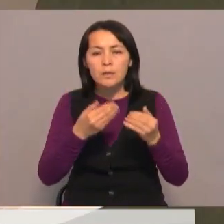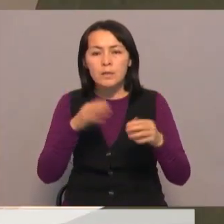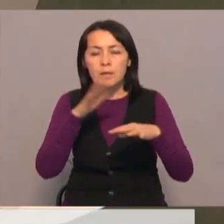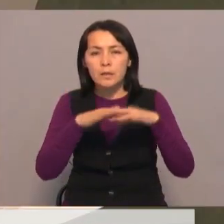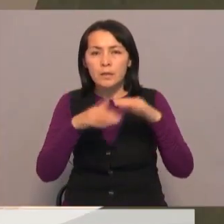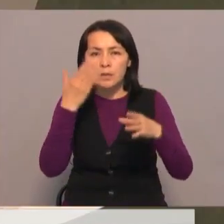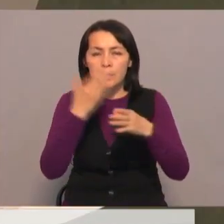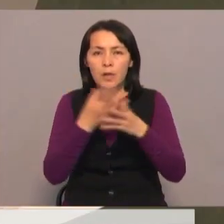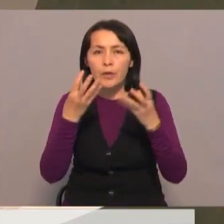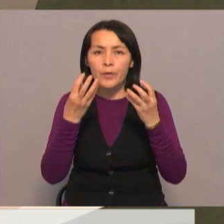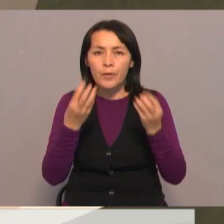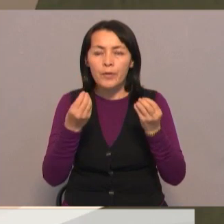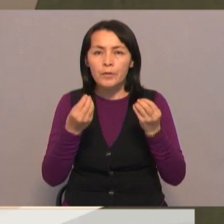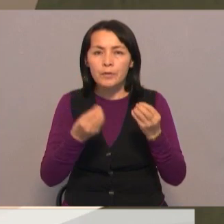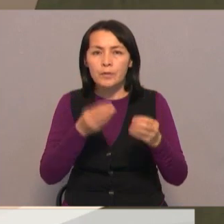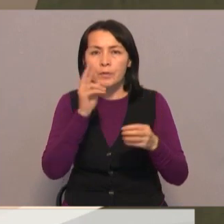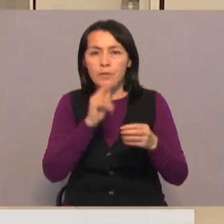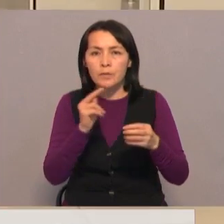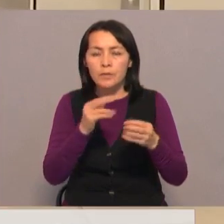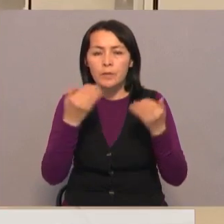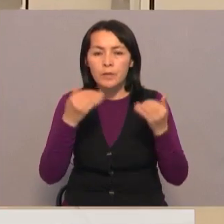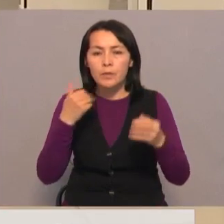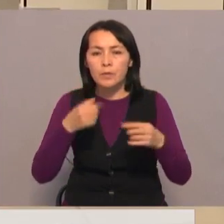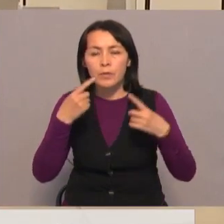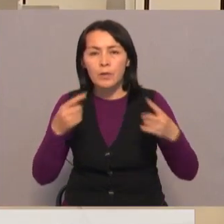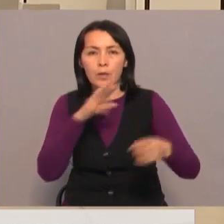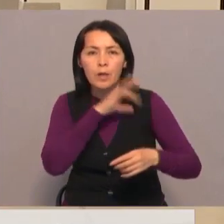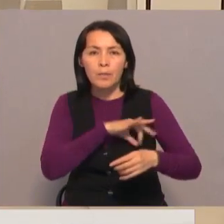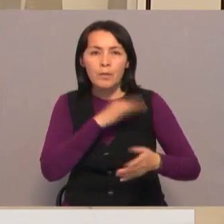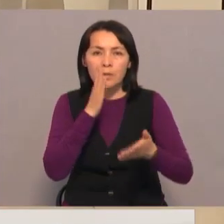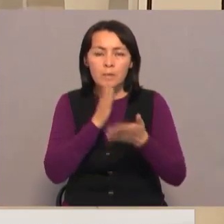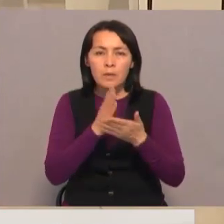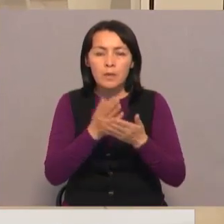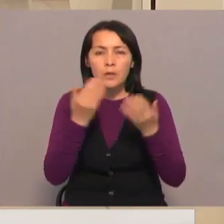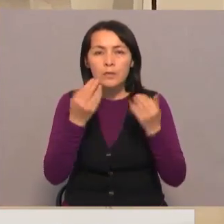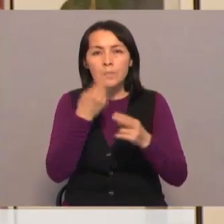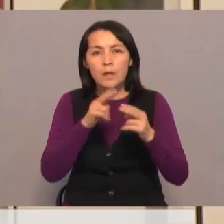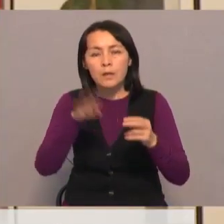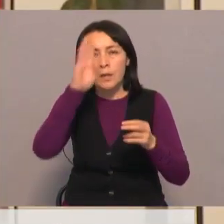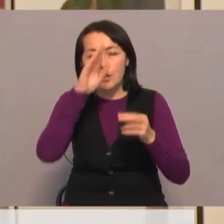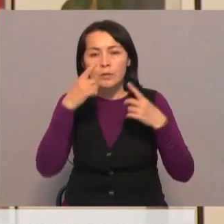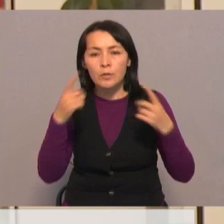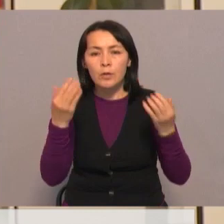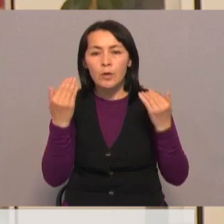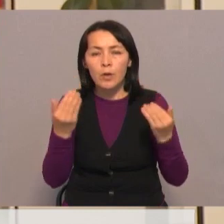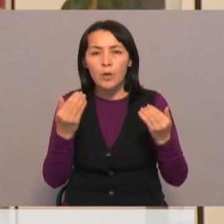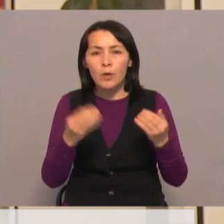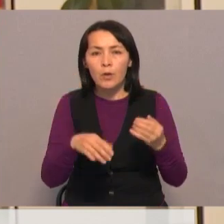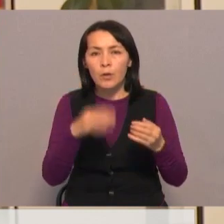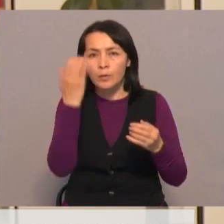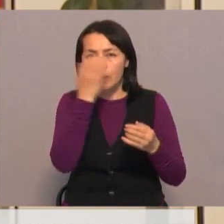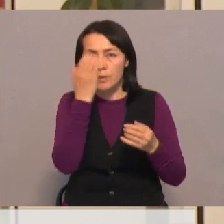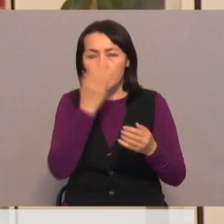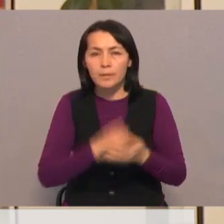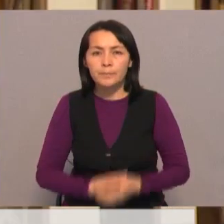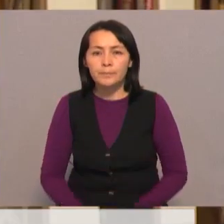техническую поддержку, а еще увлекает и заражает оптимизмом. Однако есть то, что отличает этого парня от других. Он плохо видит с